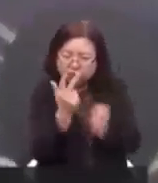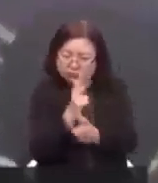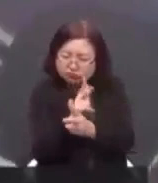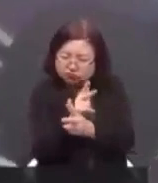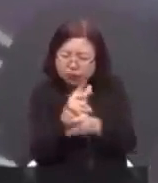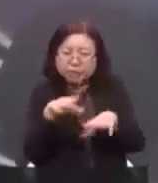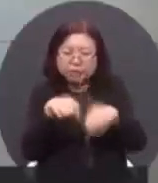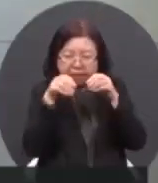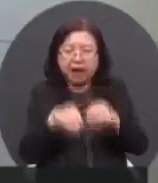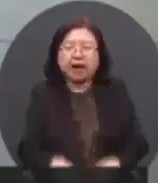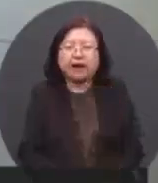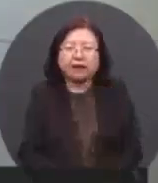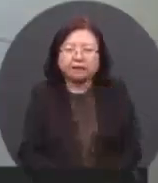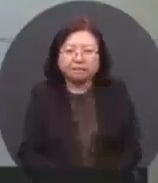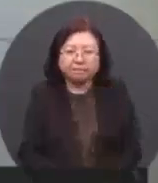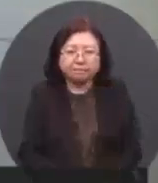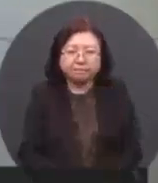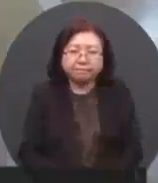기자입니다